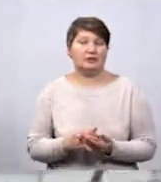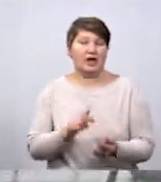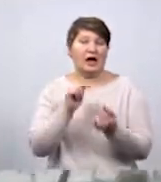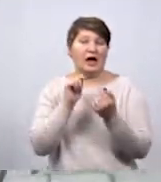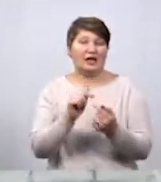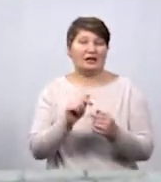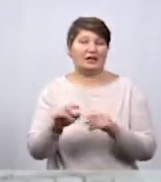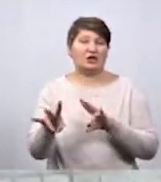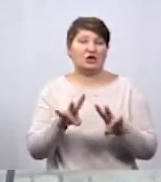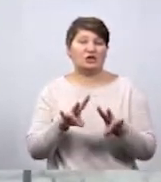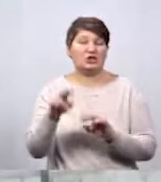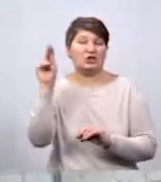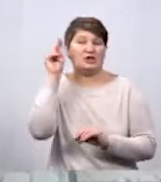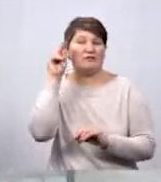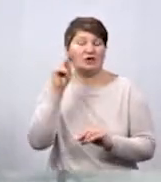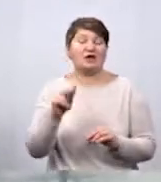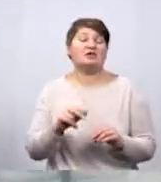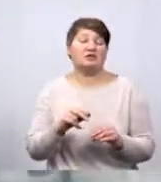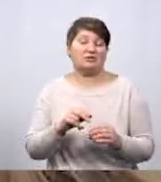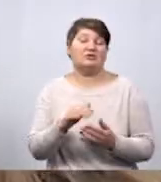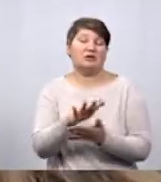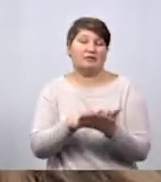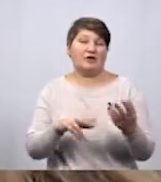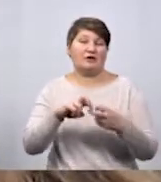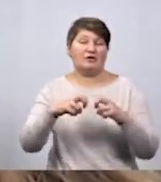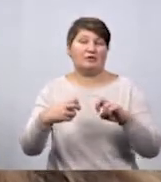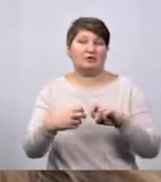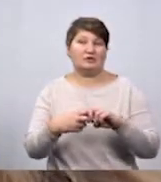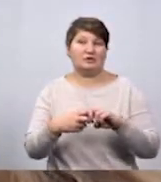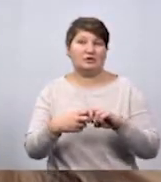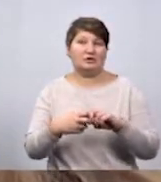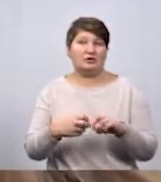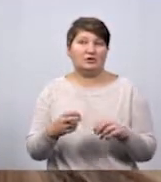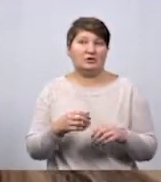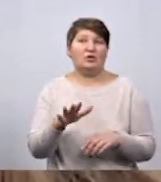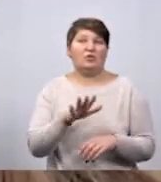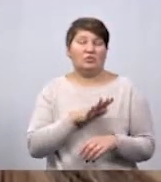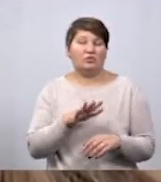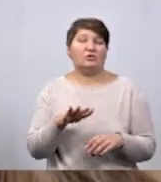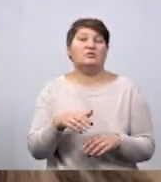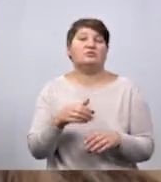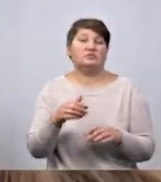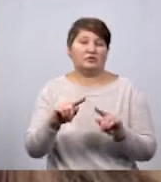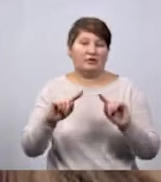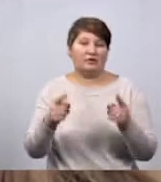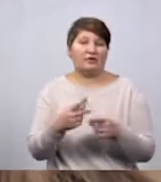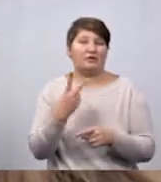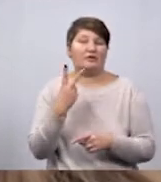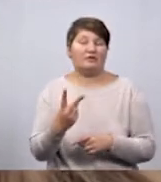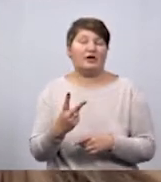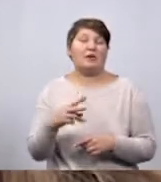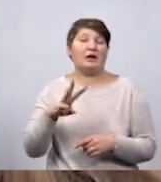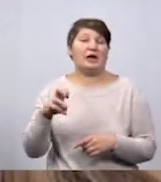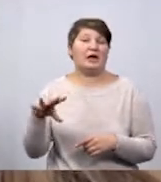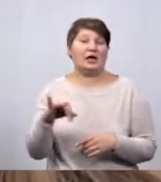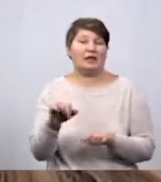Антитерористичні навчання тривають у Івано-Франківську. За сценарієм навчань було насправді виявлено 2 макети вибухових